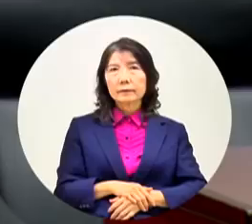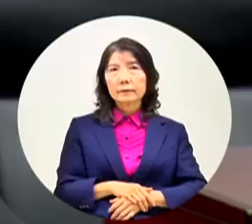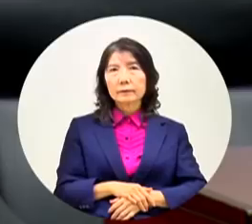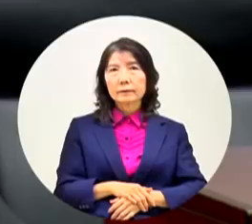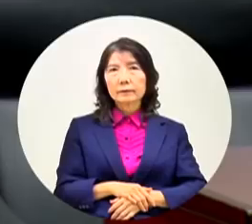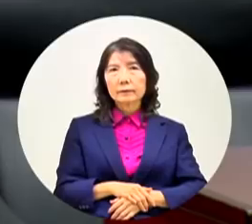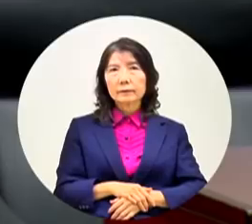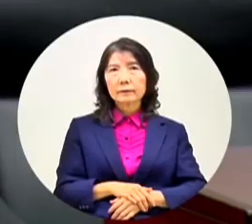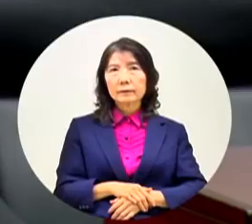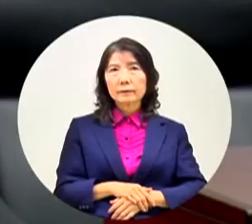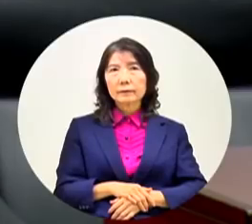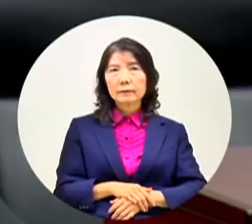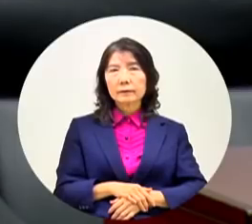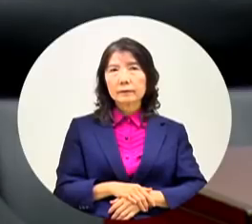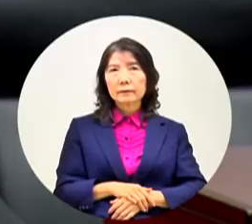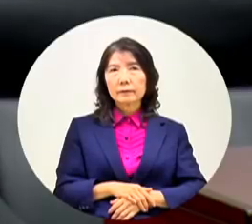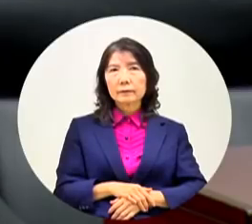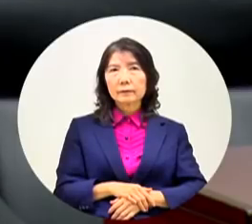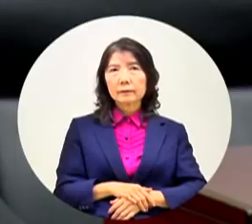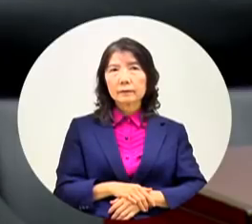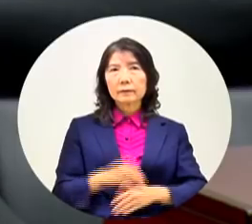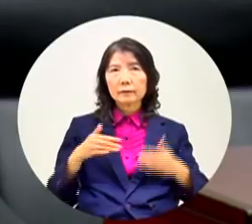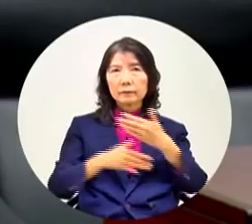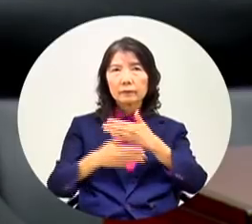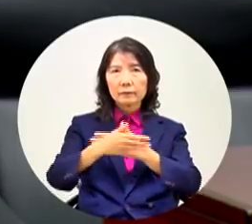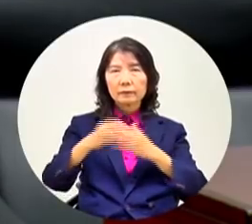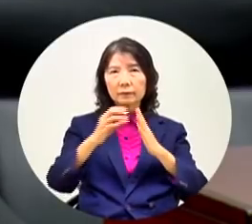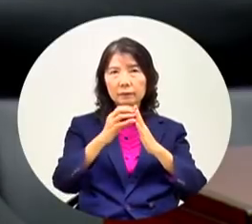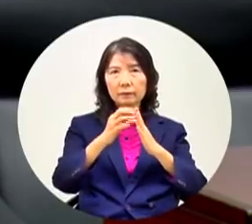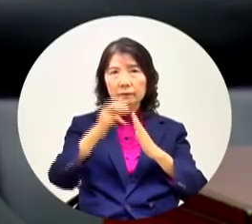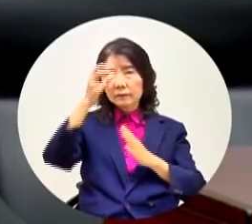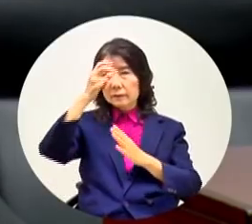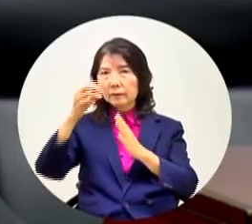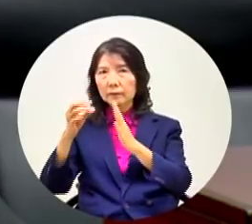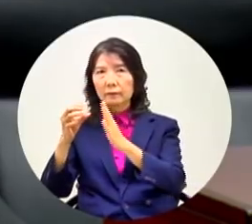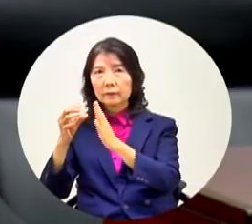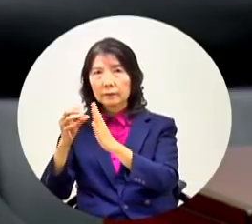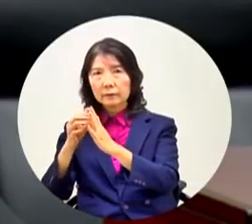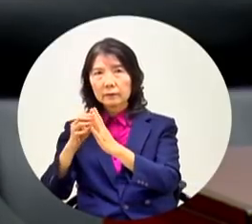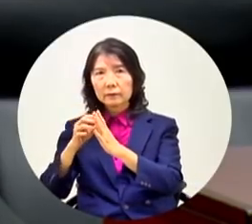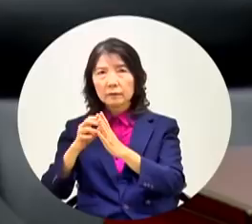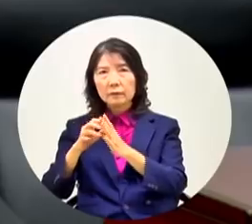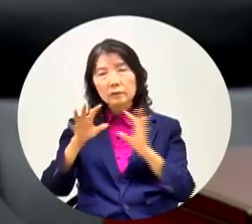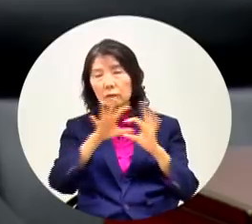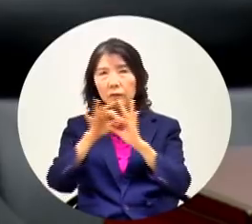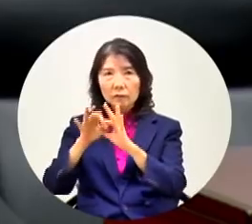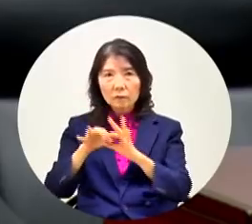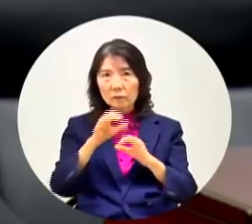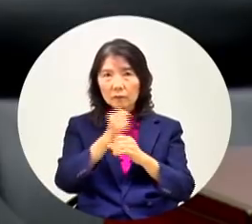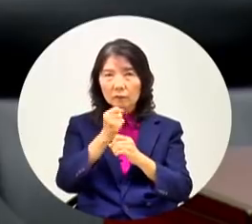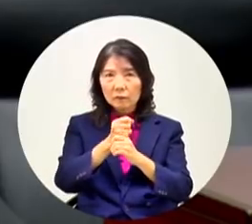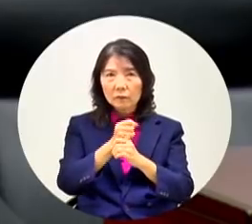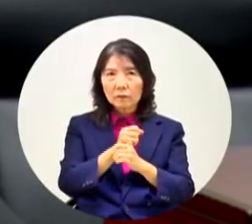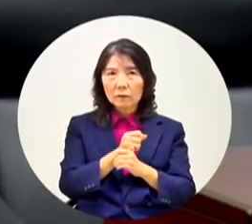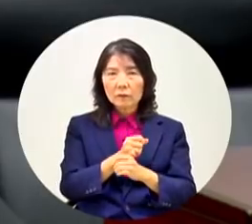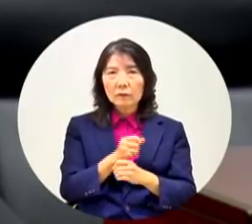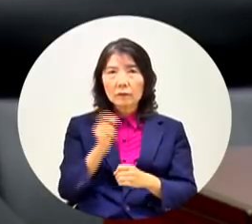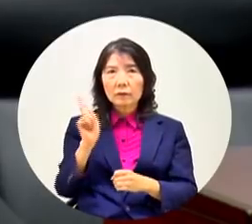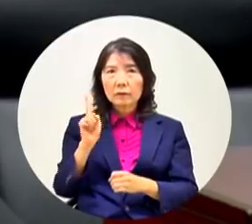无吼？我拢定甲交通局，我们警察局跟交通局相关的业务啦吼，相关的业务来